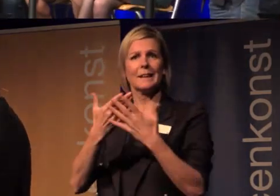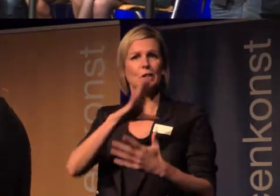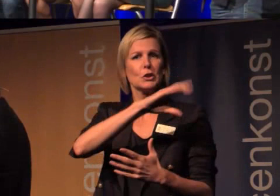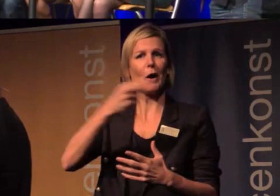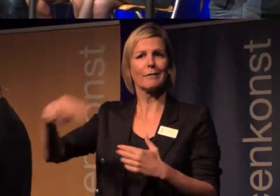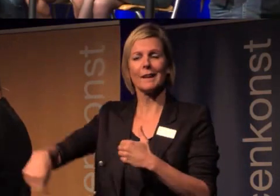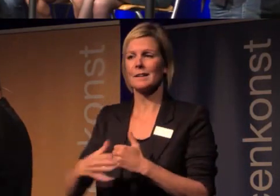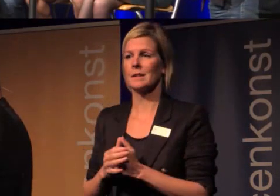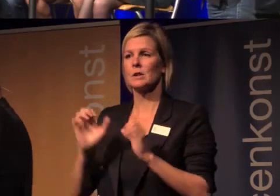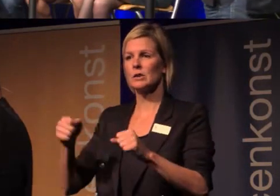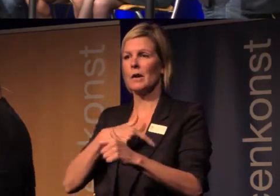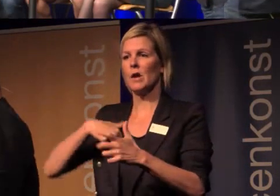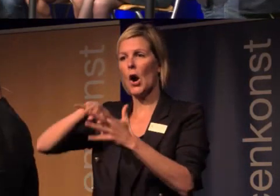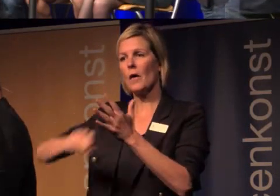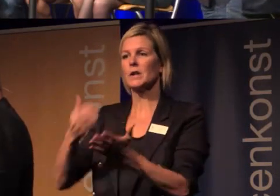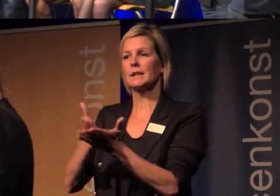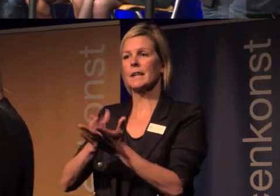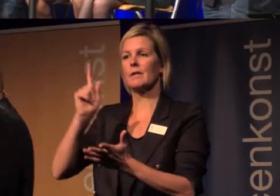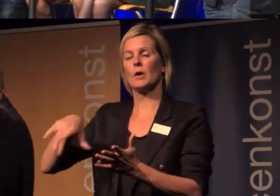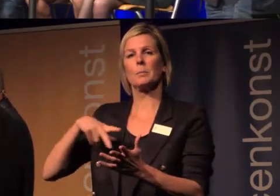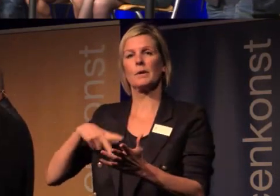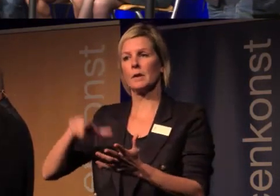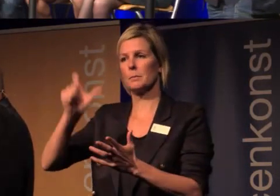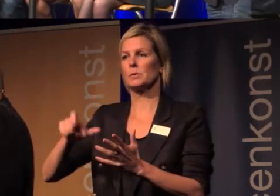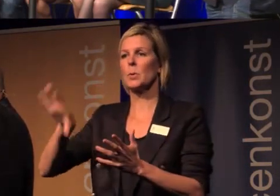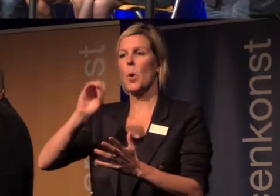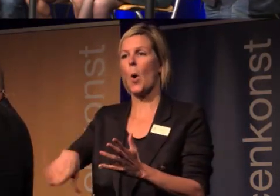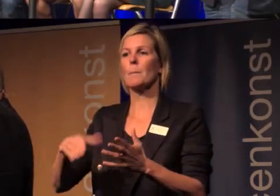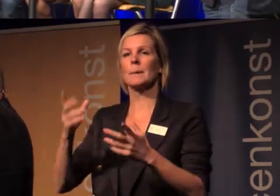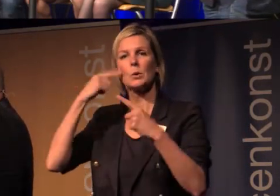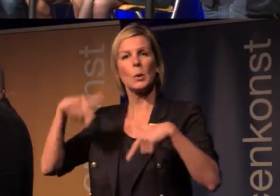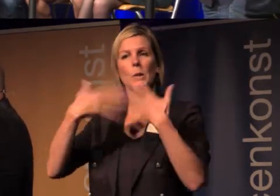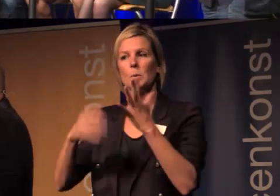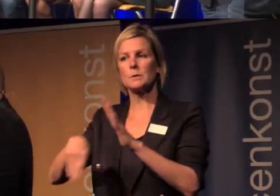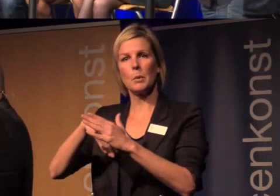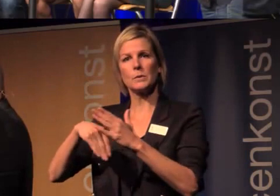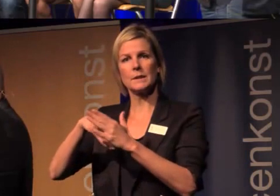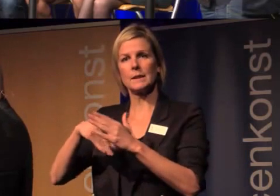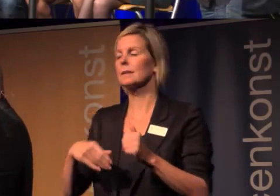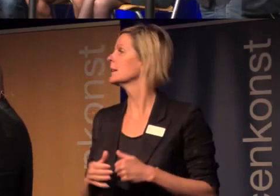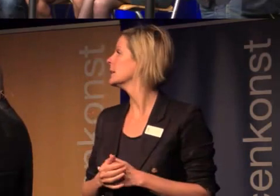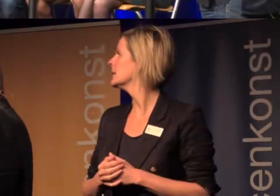Ja. Ska vi införa avdragsrätt för privatpersoner för kultursponsring?